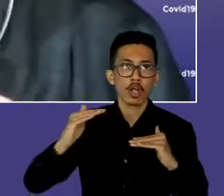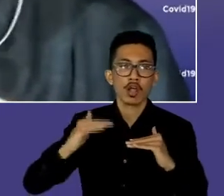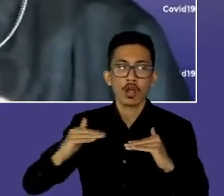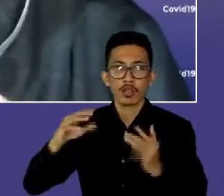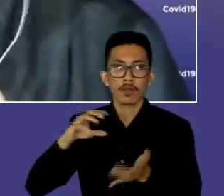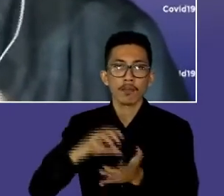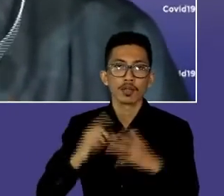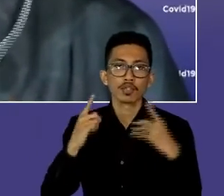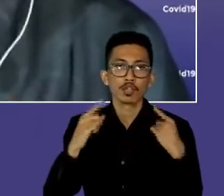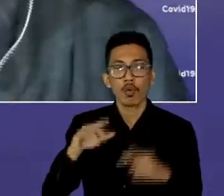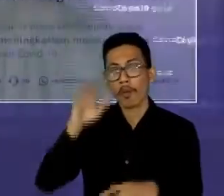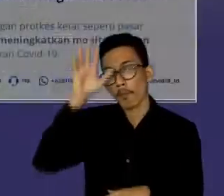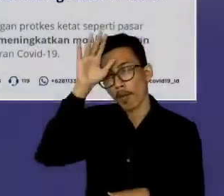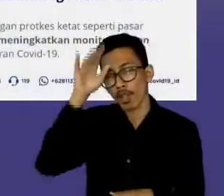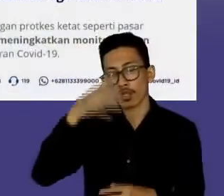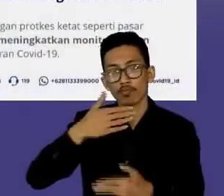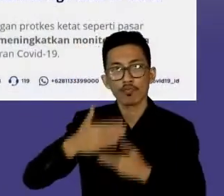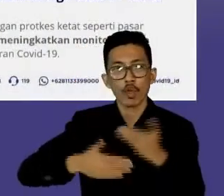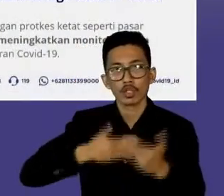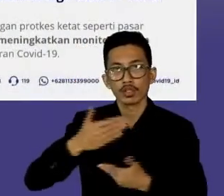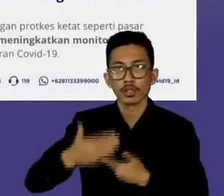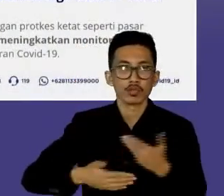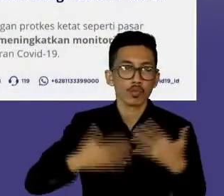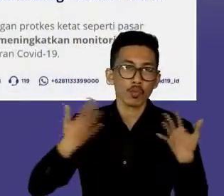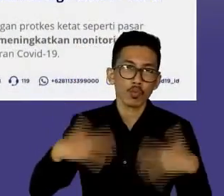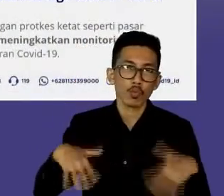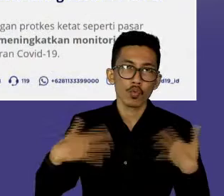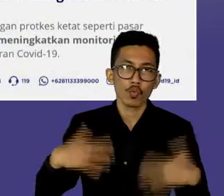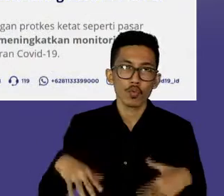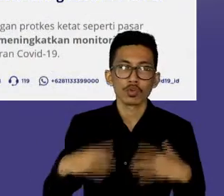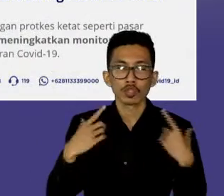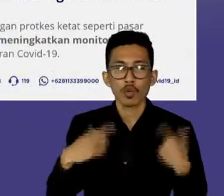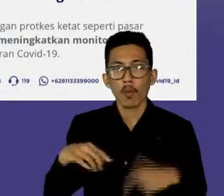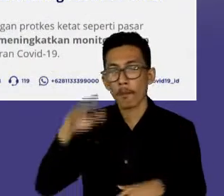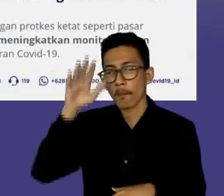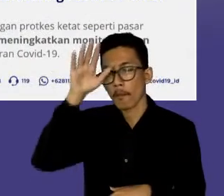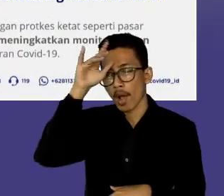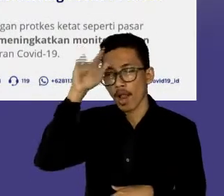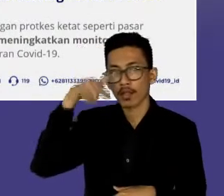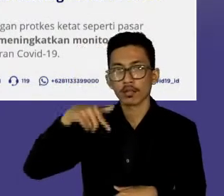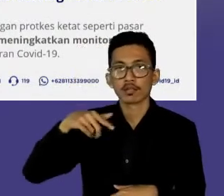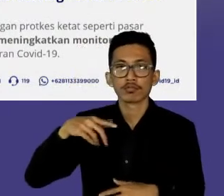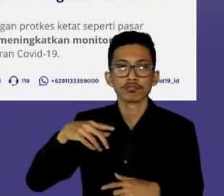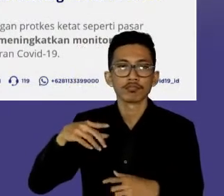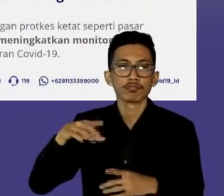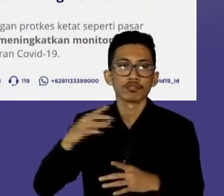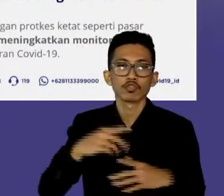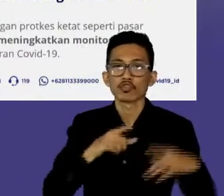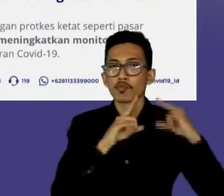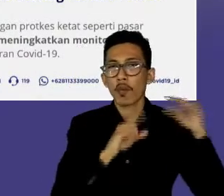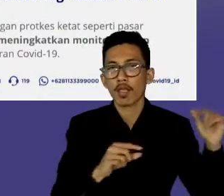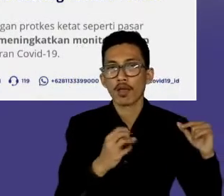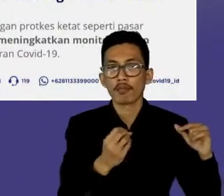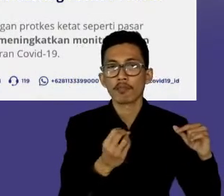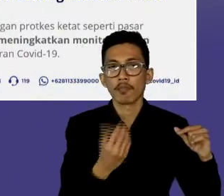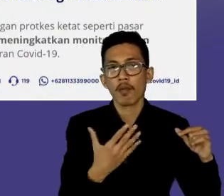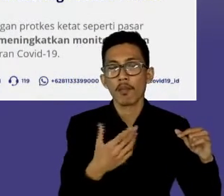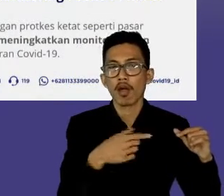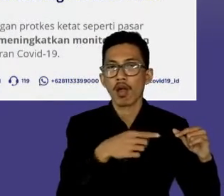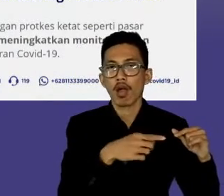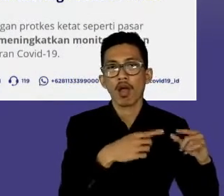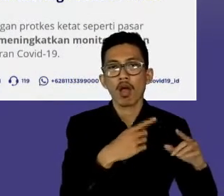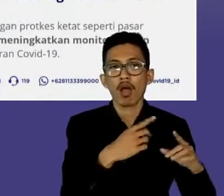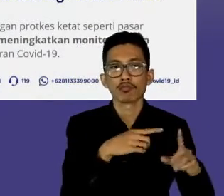Terutama Jawa Bali tadi kita lihat progresnya luar biasa. Luar Jawa dan Bali masih ada PR banyak di Pulau Sumatera. Tadi kan kita lihat ya beberapa provinsi masih ya cakupannya